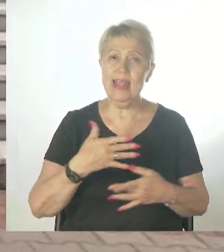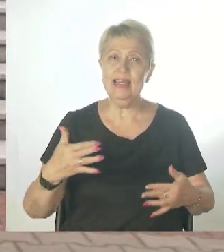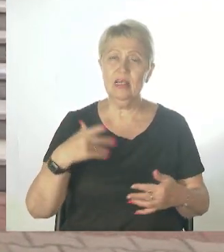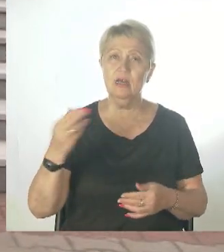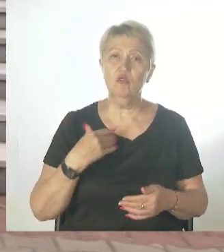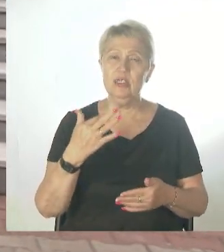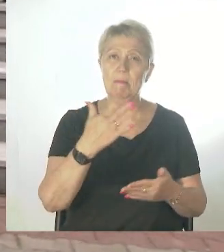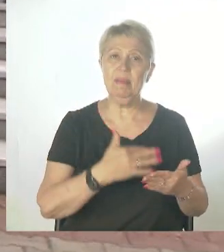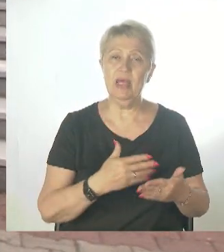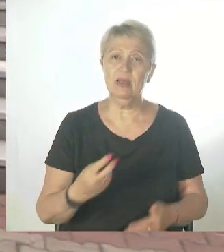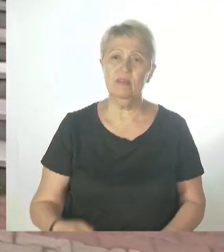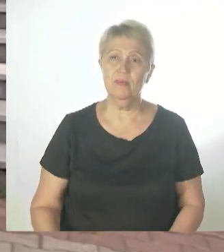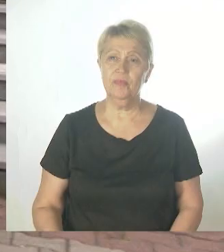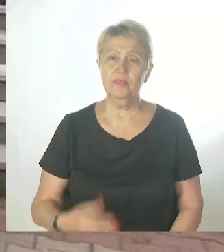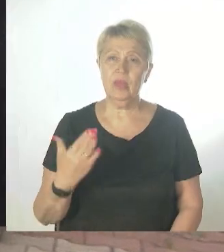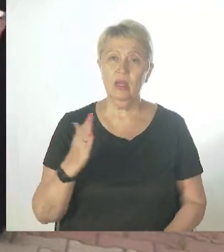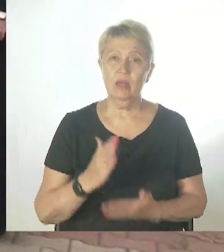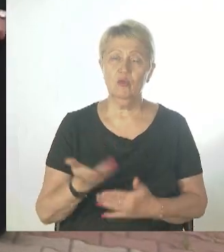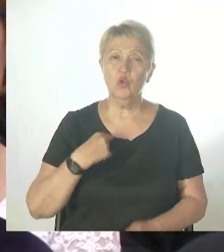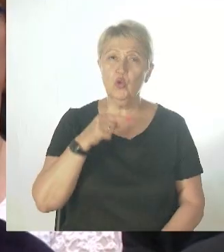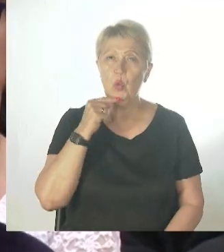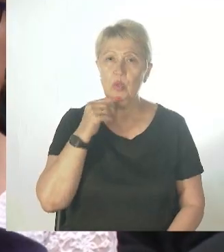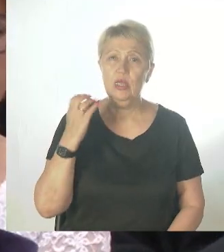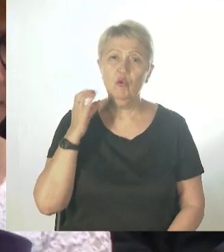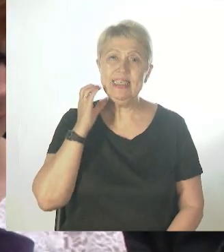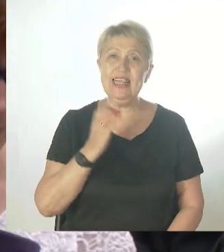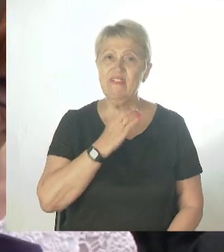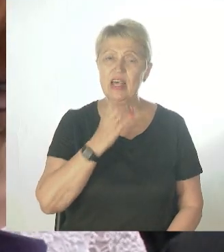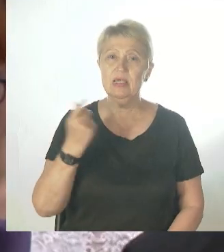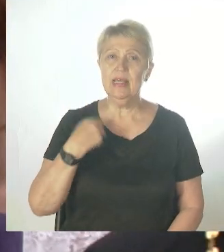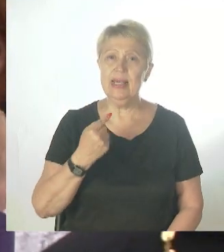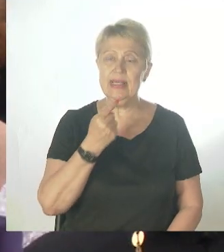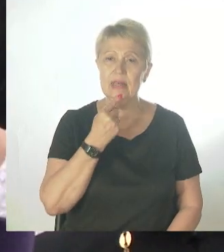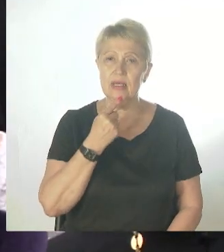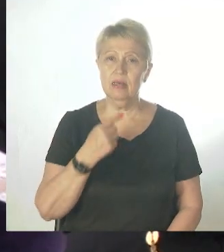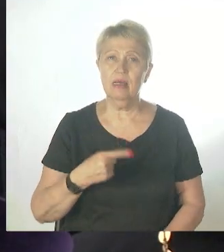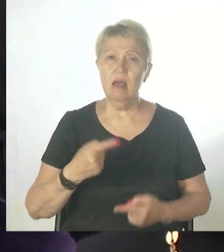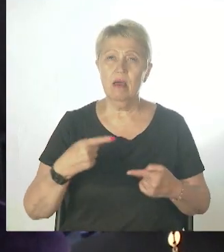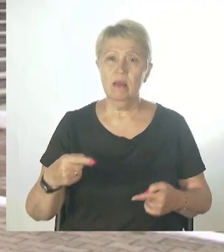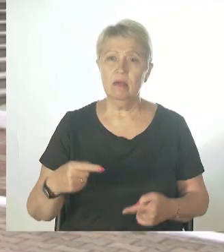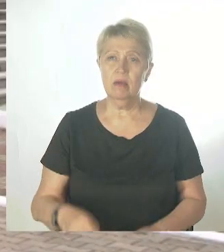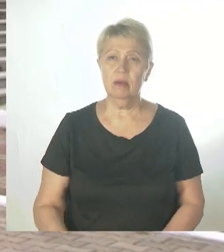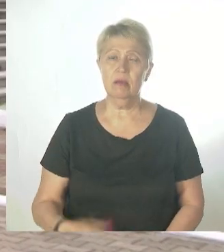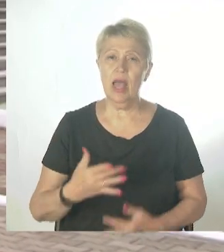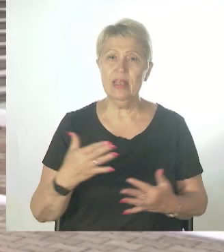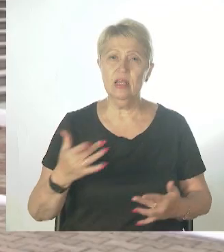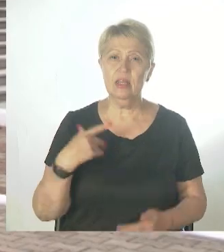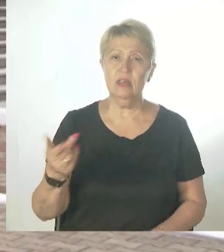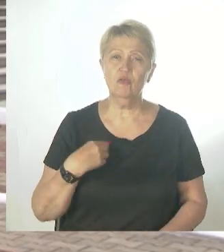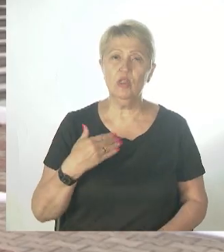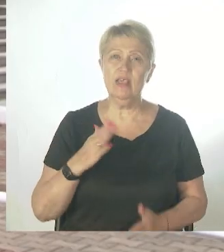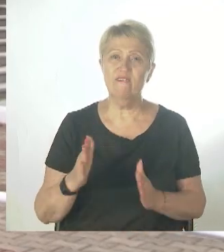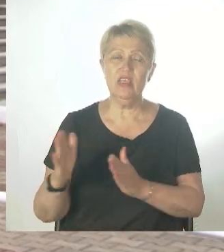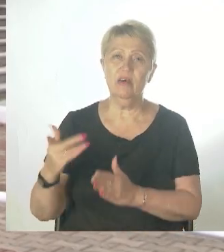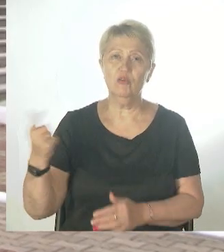греческий, латынь, церковнославянский и, конечно, русские языки. Догматическое богословие, патрология, литургика, несколько видов истории, церковное